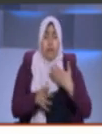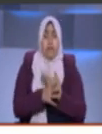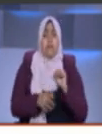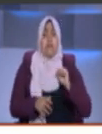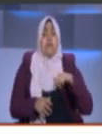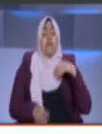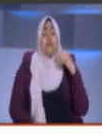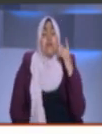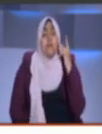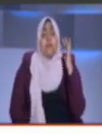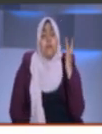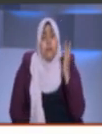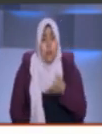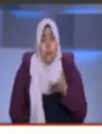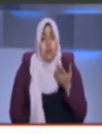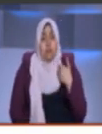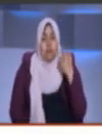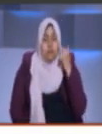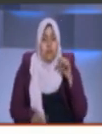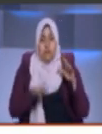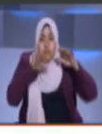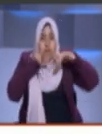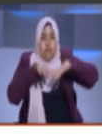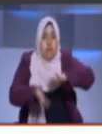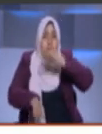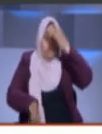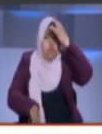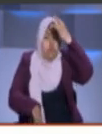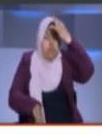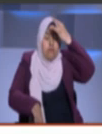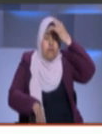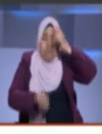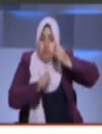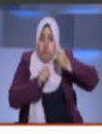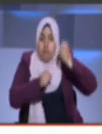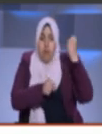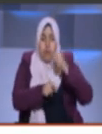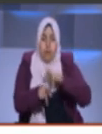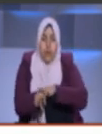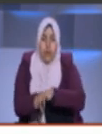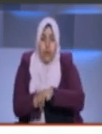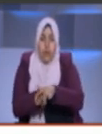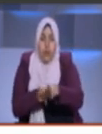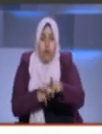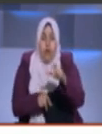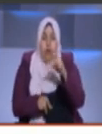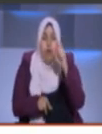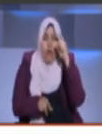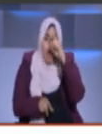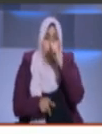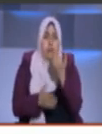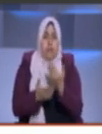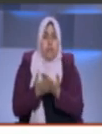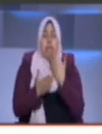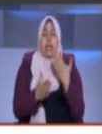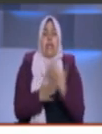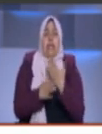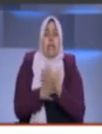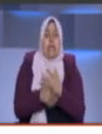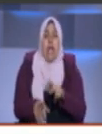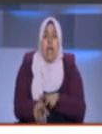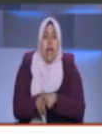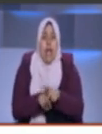أن تكون الموجات القادمة هي موجات أشد من الموجات السابقة. لماذا ستكون أشد؟